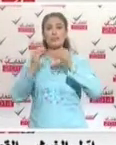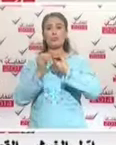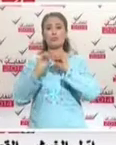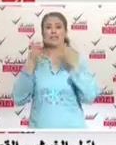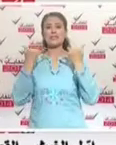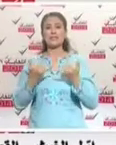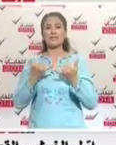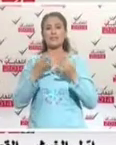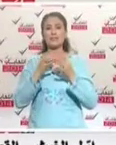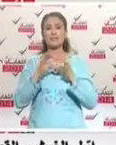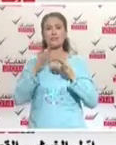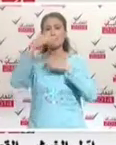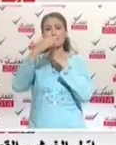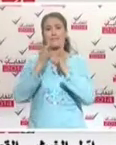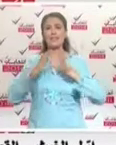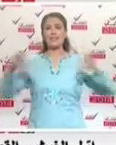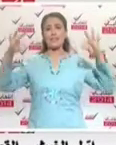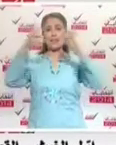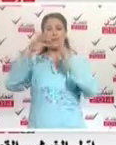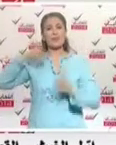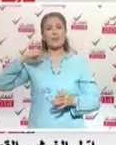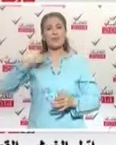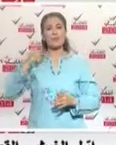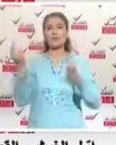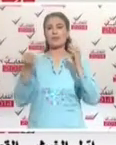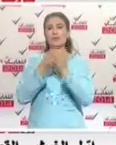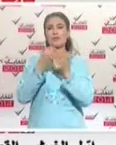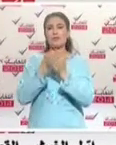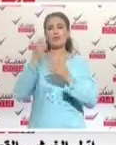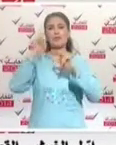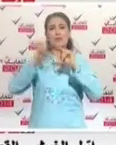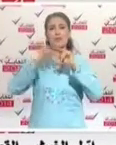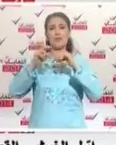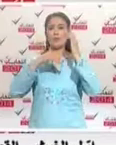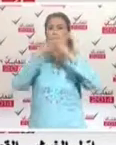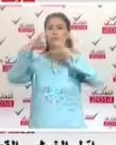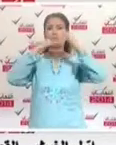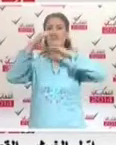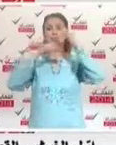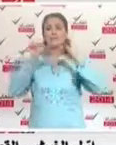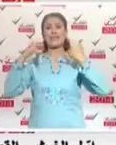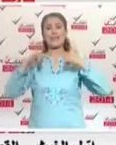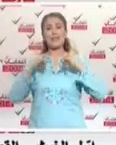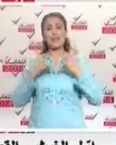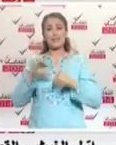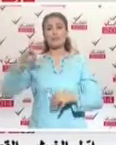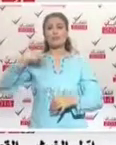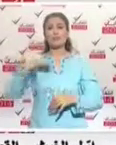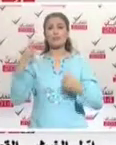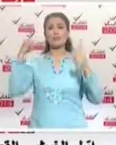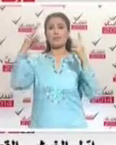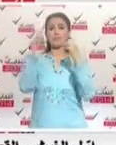الشباب نحيطوها ونوفره مناطق الترفيهيه للشباب